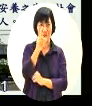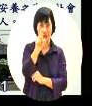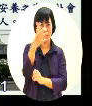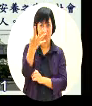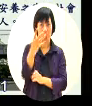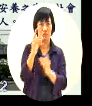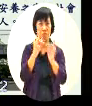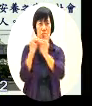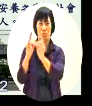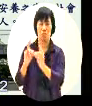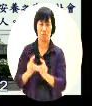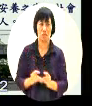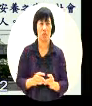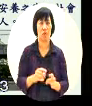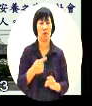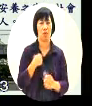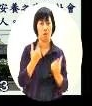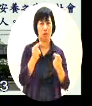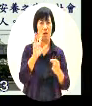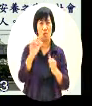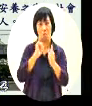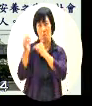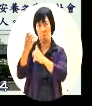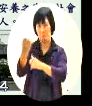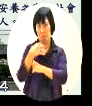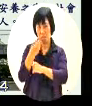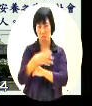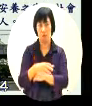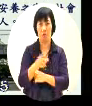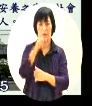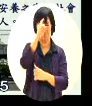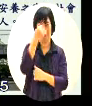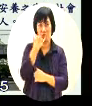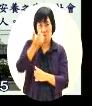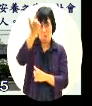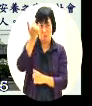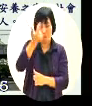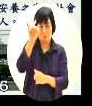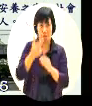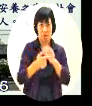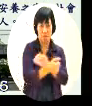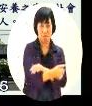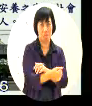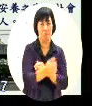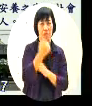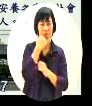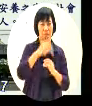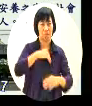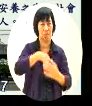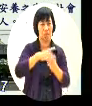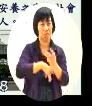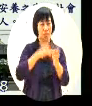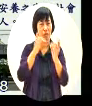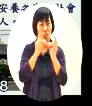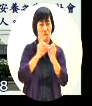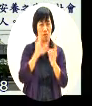我慢慢互百姓所托讲，是毋是会当遮紧入面？啊，我因为我嘛讲